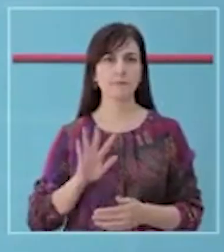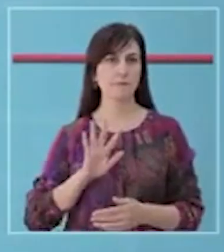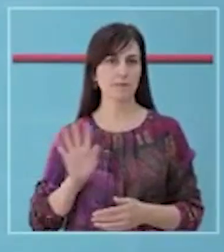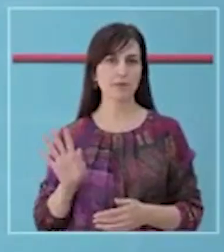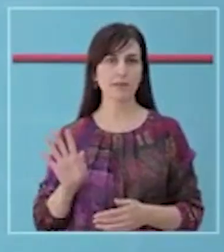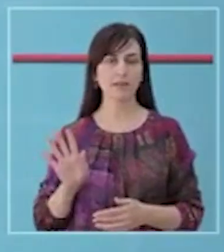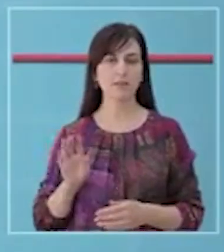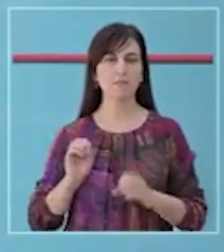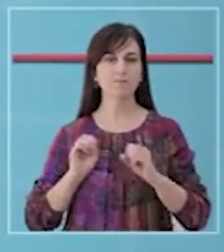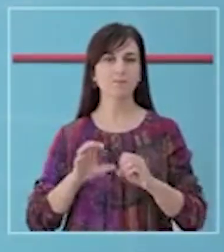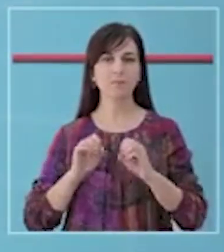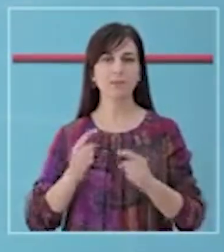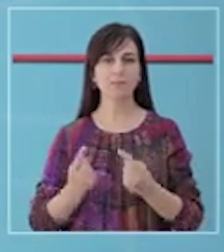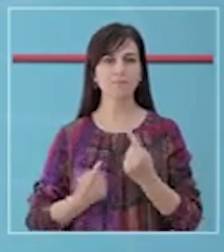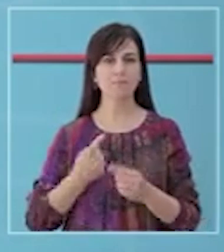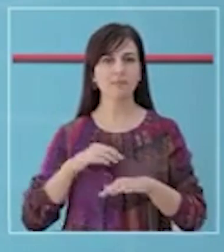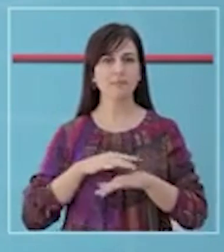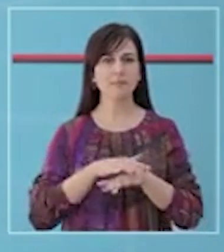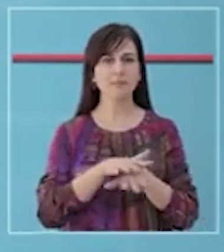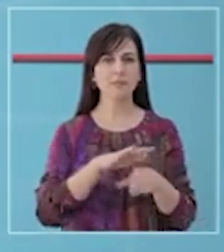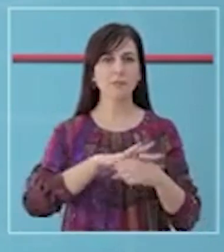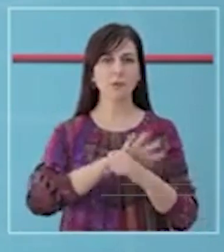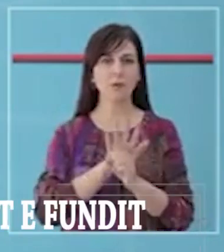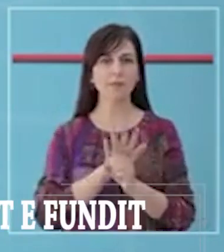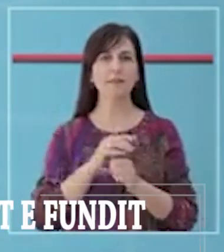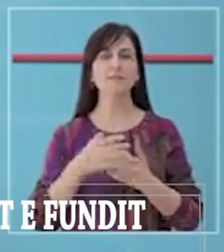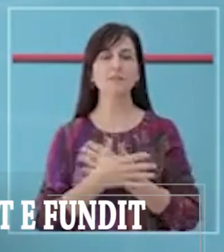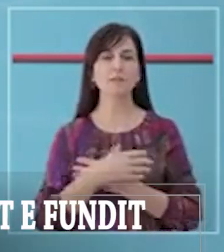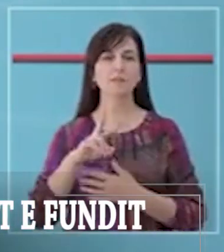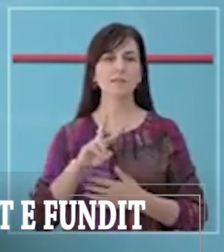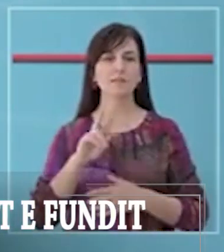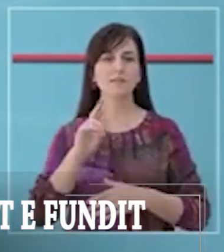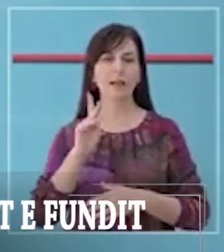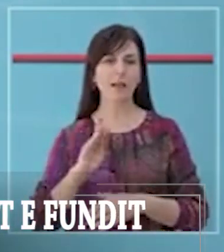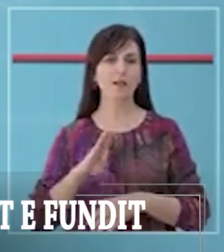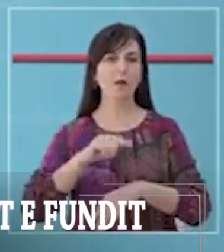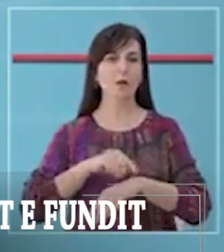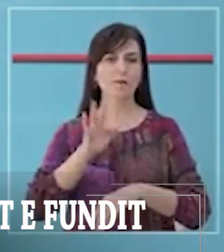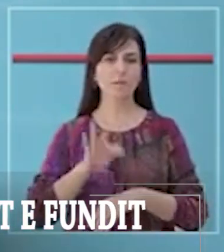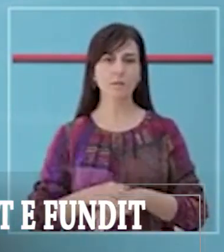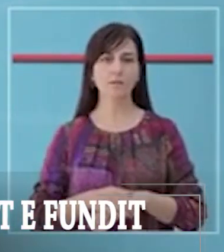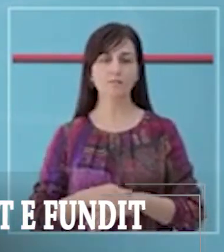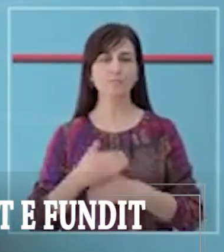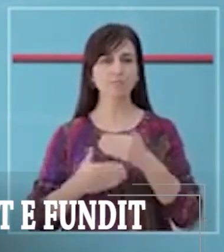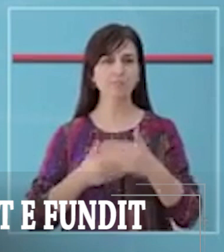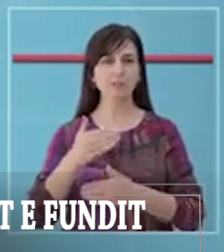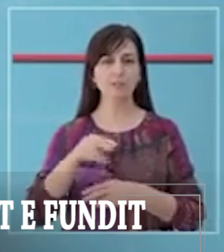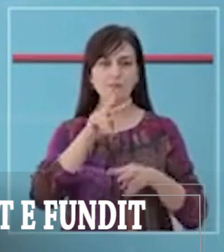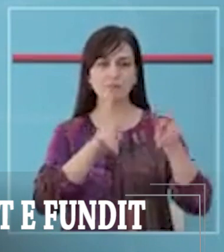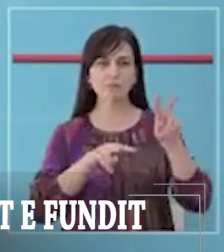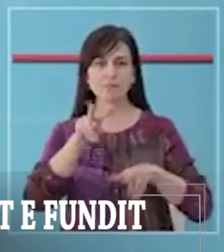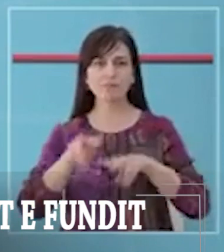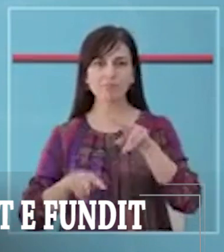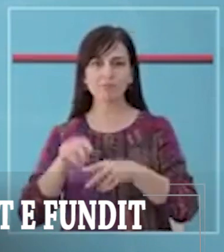Përshëndetje, ju informojmë rreth situatës së COVID-19 në Shqipëri në 24 orët e fundit. Kanë vijuar testimet dhe puna intensive